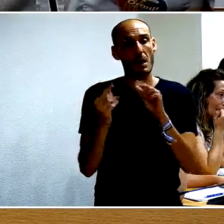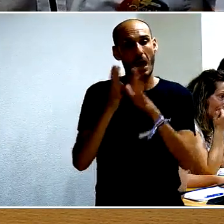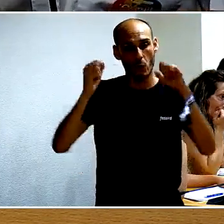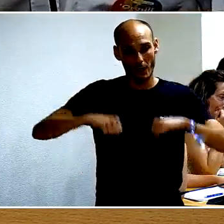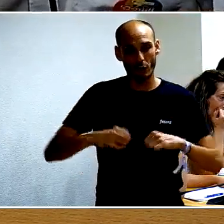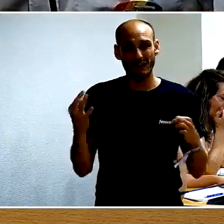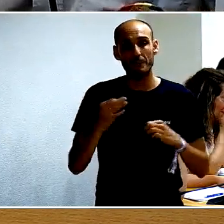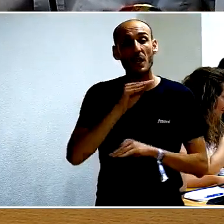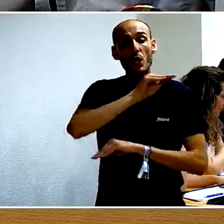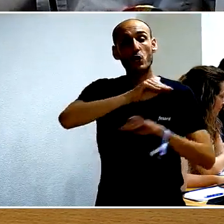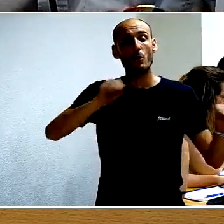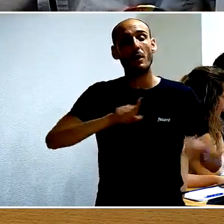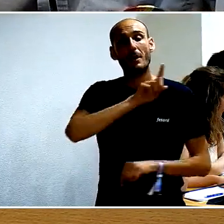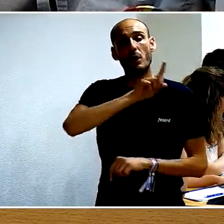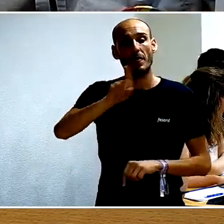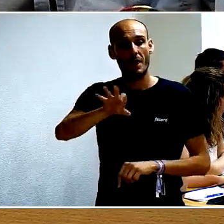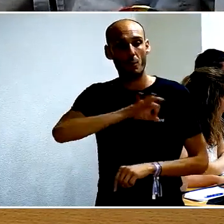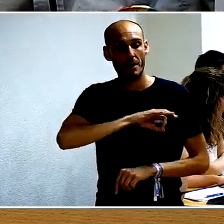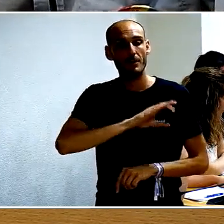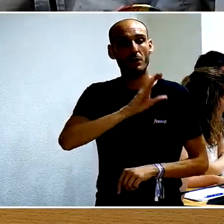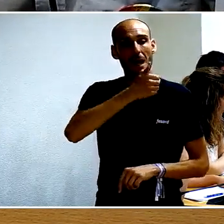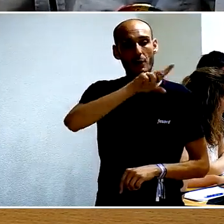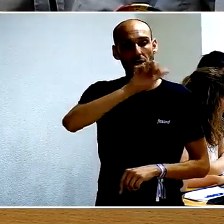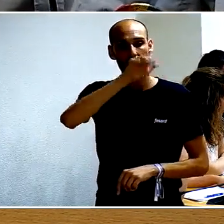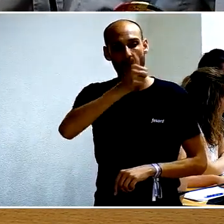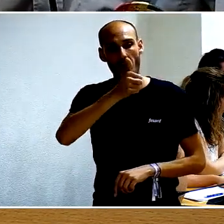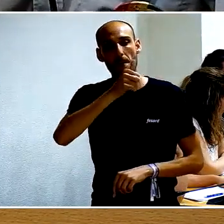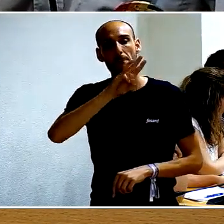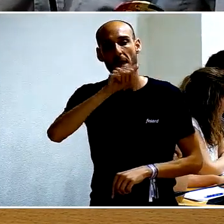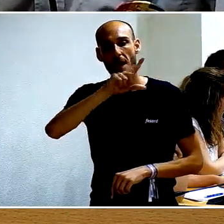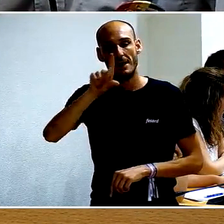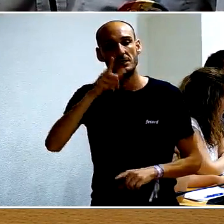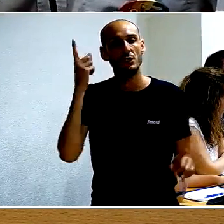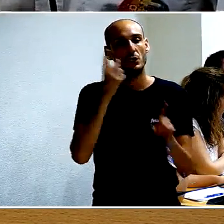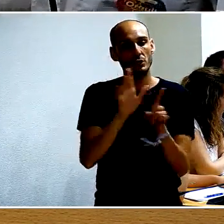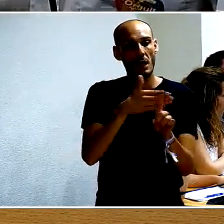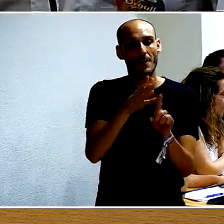convocar el 11è Premi Carolina Planells contra la violència de gènere de narrativa curta.